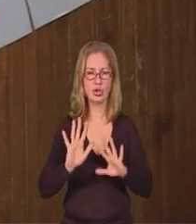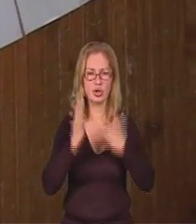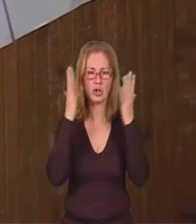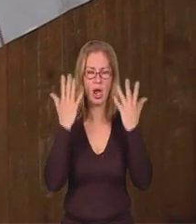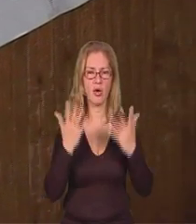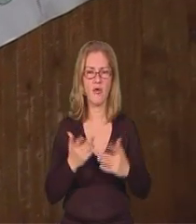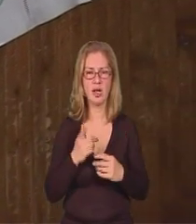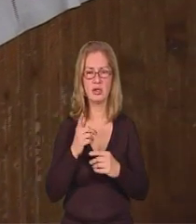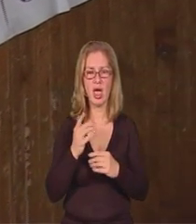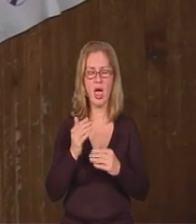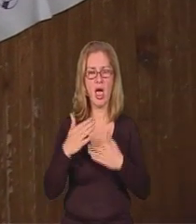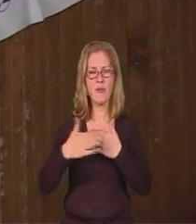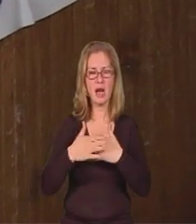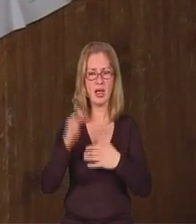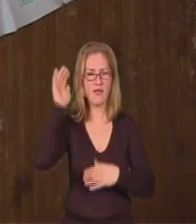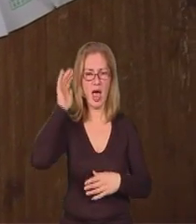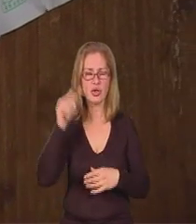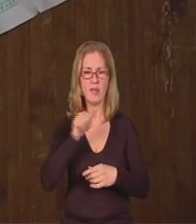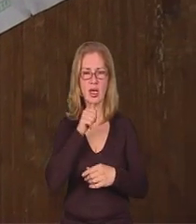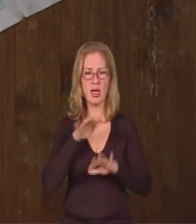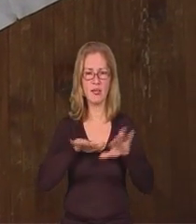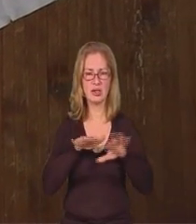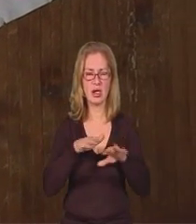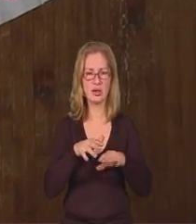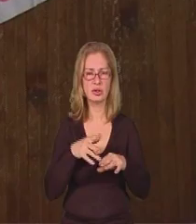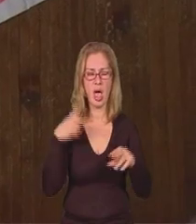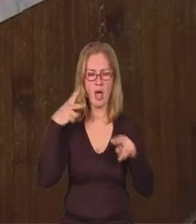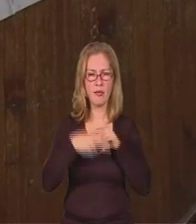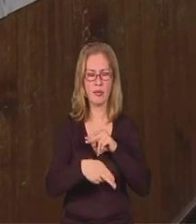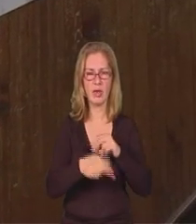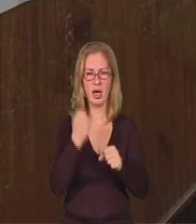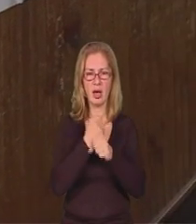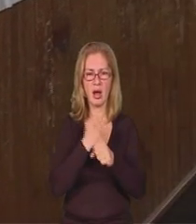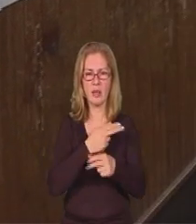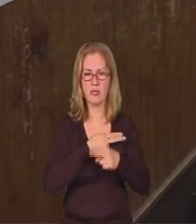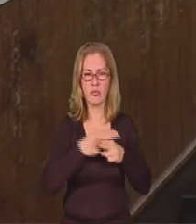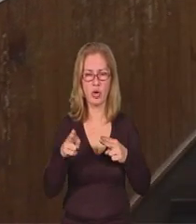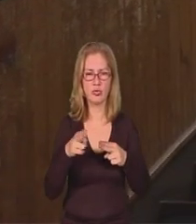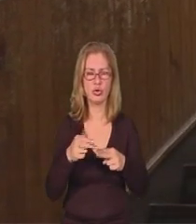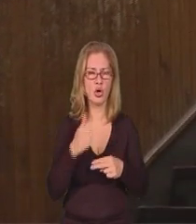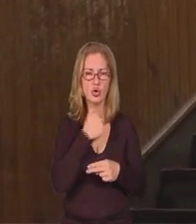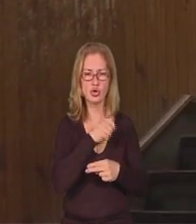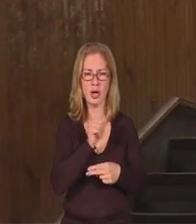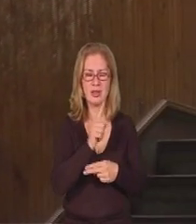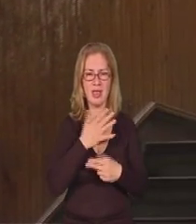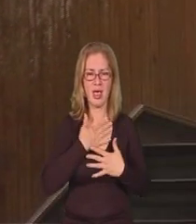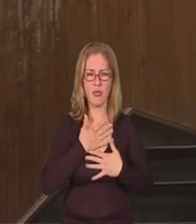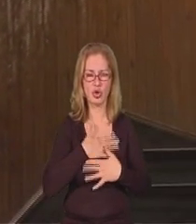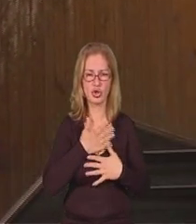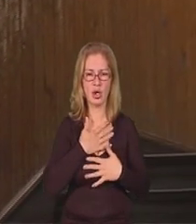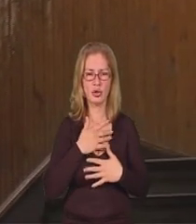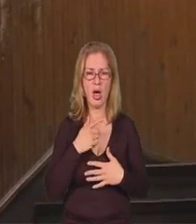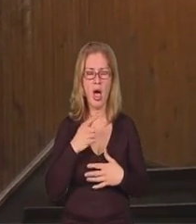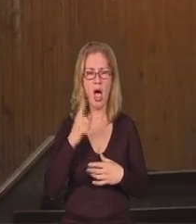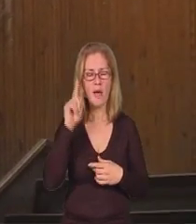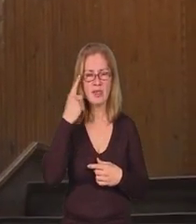pred školskim upravama, pred vladom i ministarstvom, ali i da obustave rad u potpunosti, što navodi Ivančević nije poželjno, te se nada